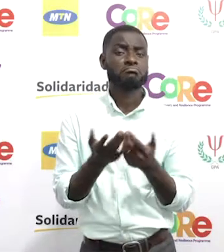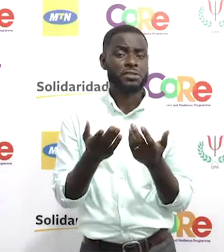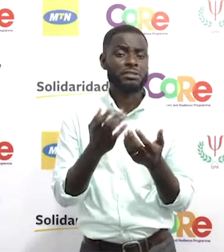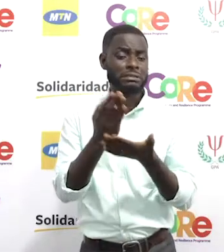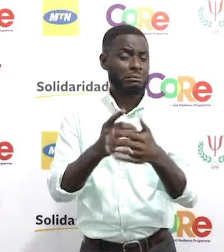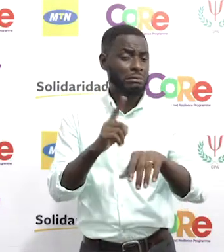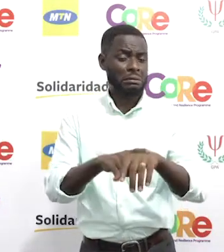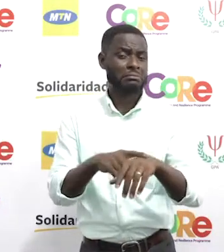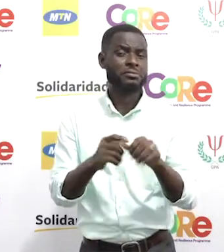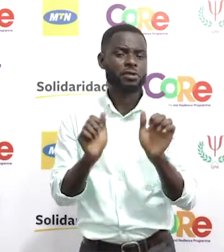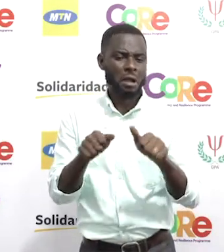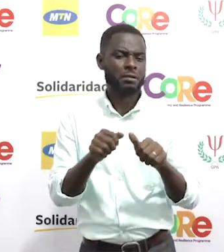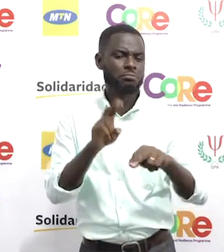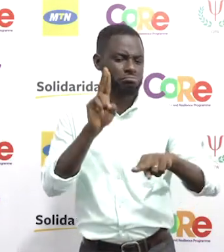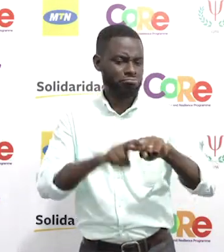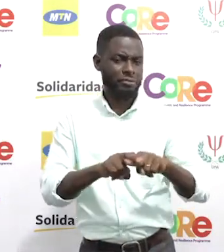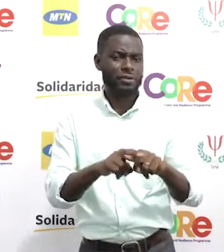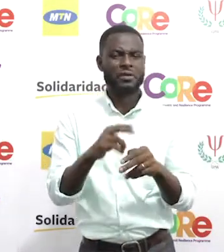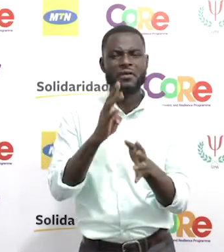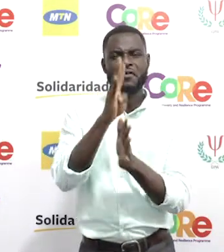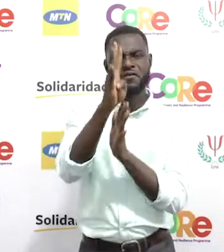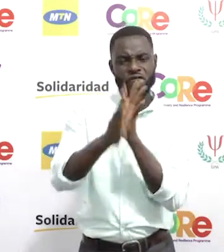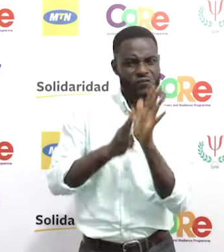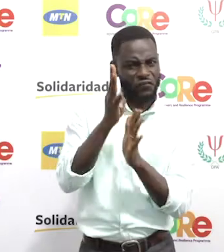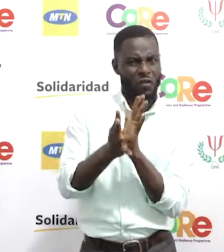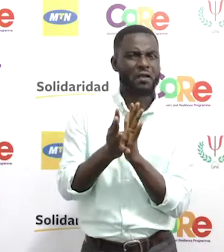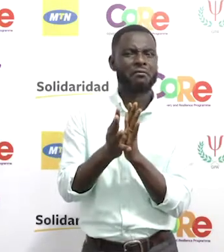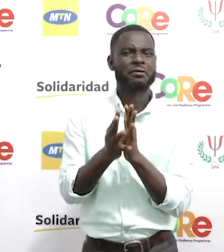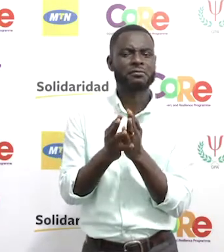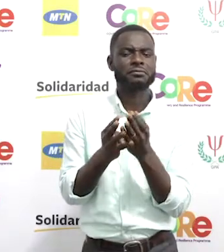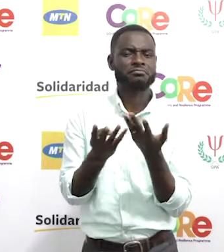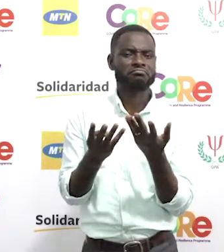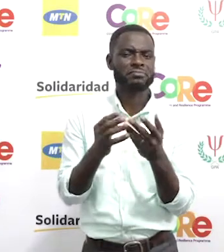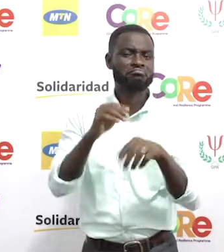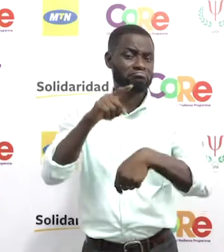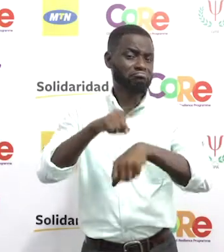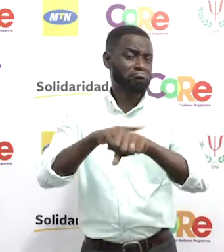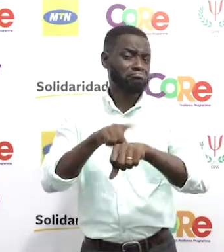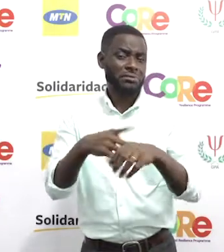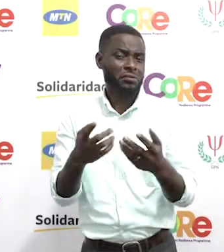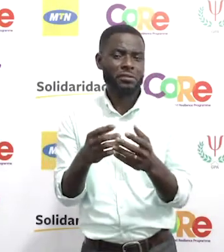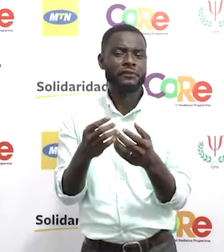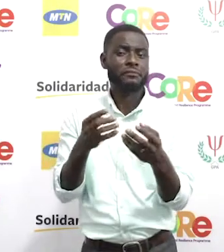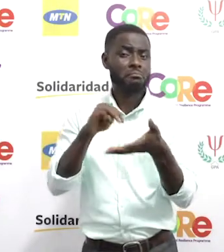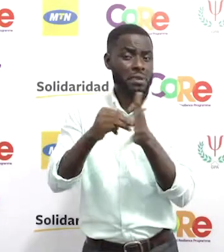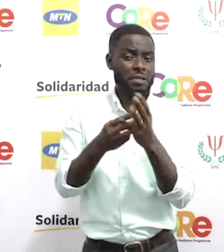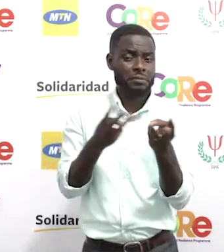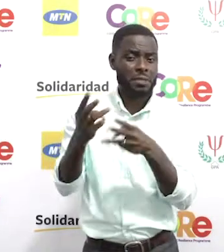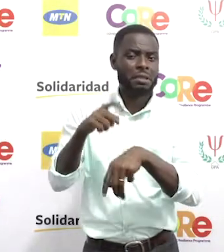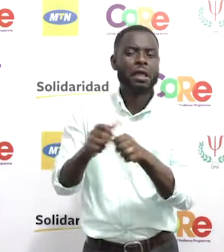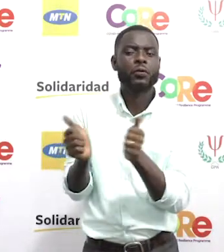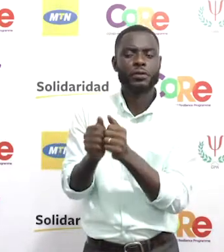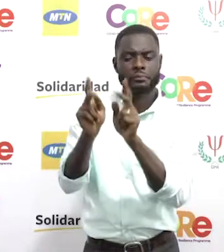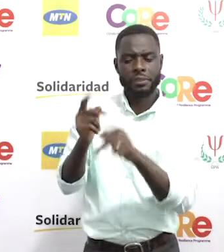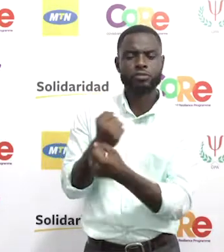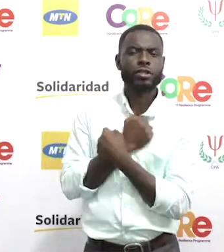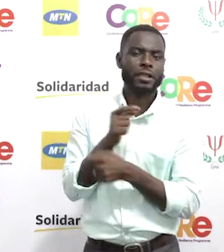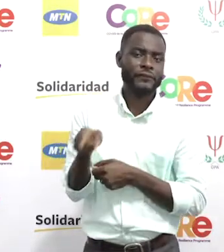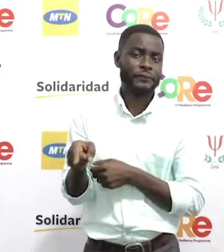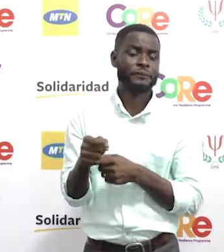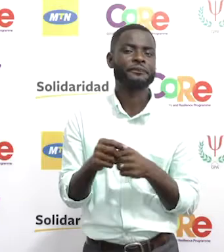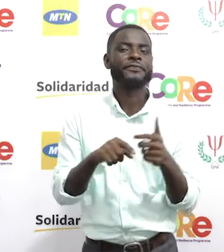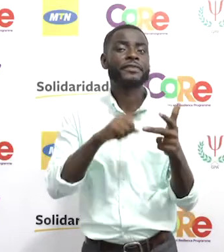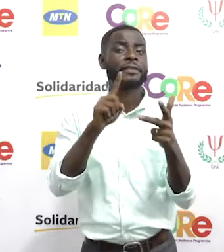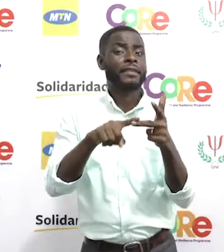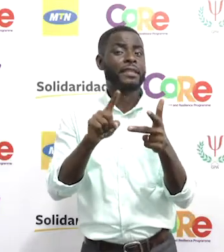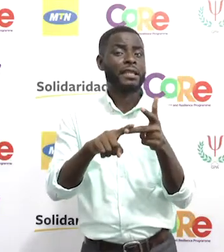ye fengle chwa edwe, ni onu hepo. Ukele aye beye ye jen. Nune jiete, suomo